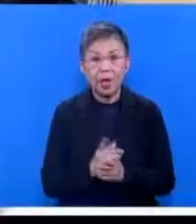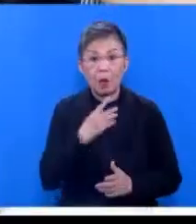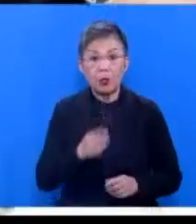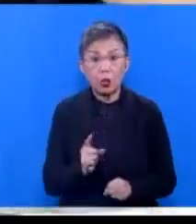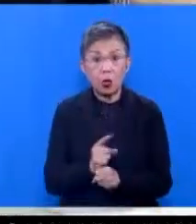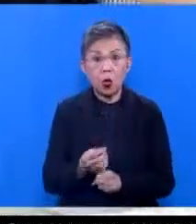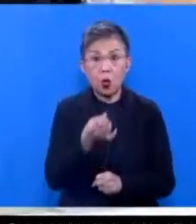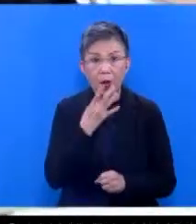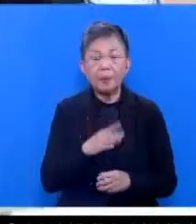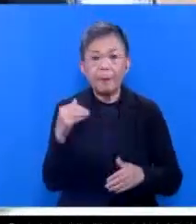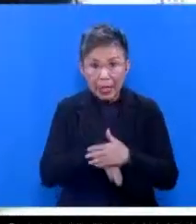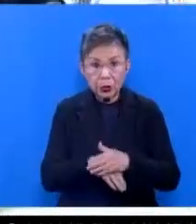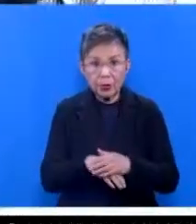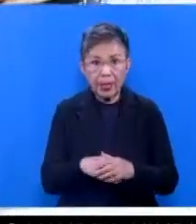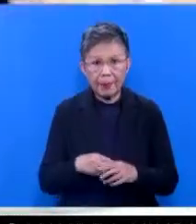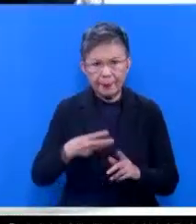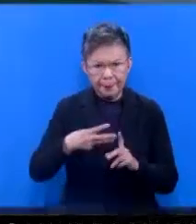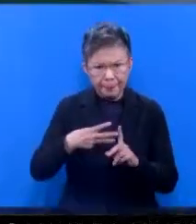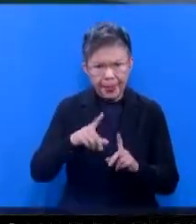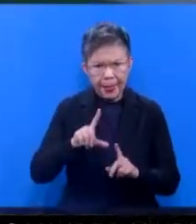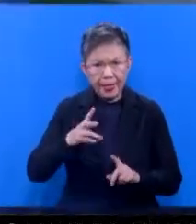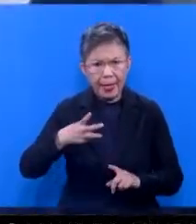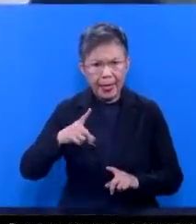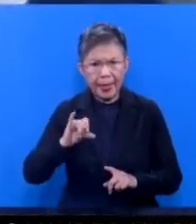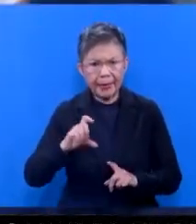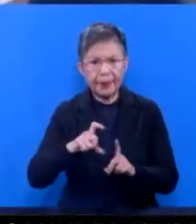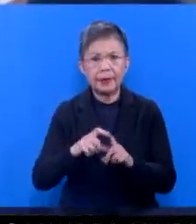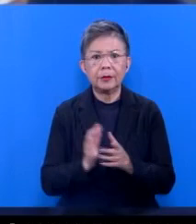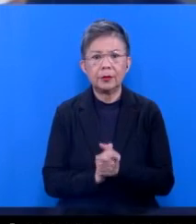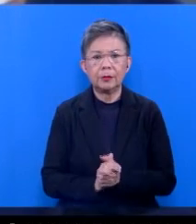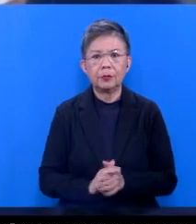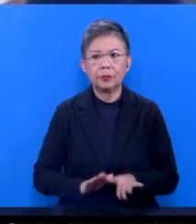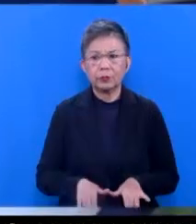apotek atau toko farmasi masuk dalam belaid. Tim Liputan CNN Indonesia.